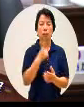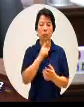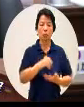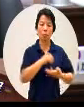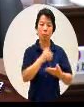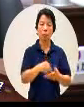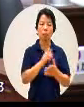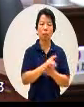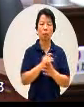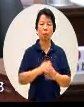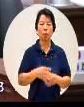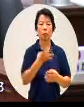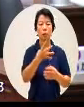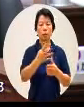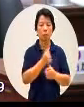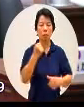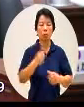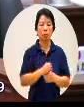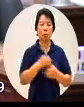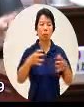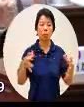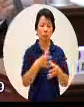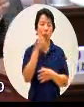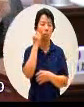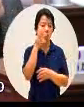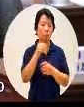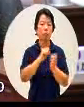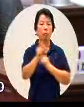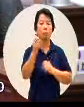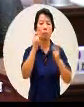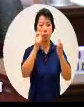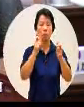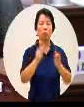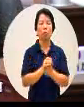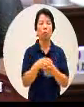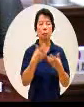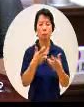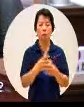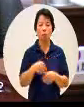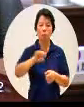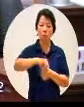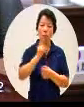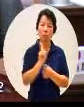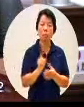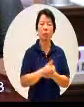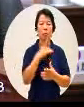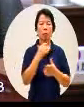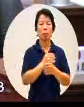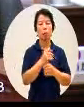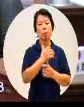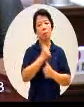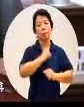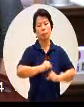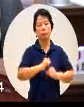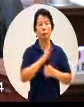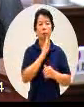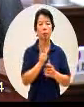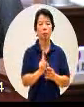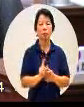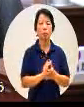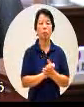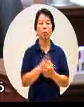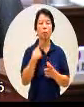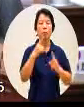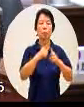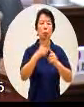提出四身共榮,永續高雄是多一個什麼呢?多一個生命生命是什麼呢?生命就是